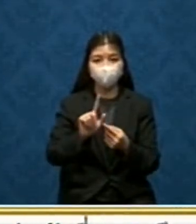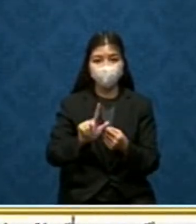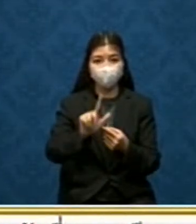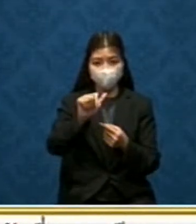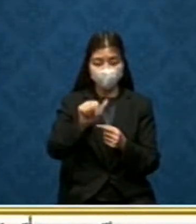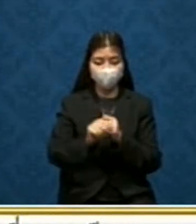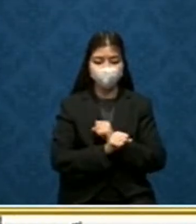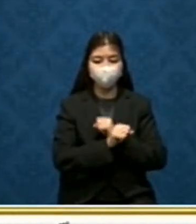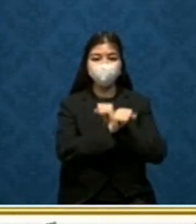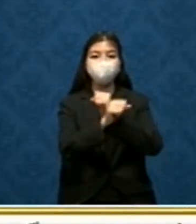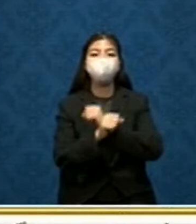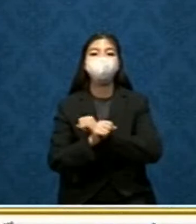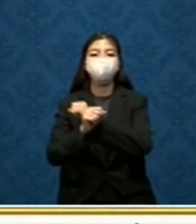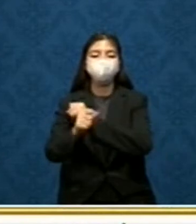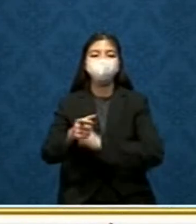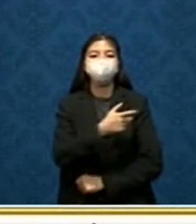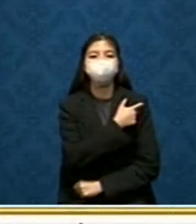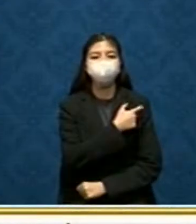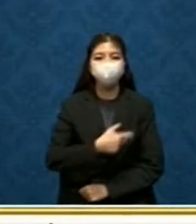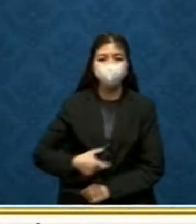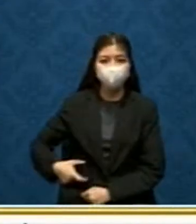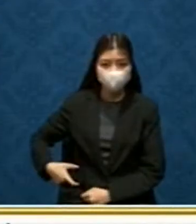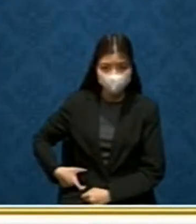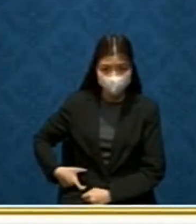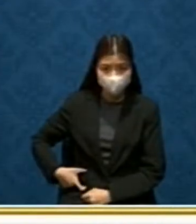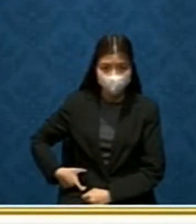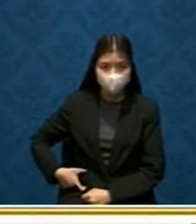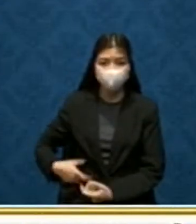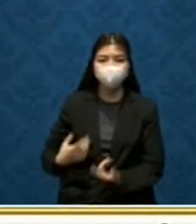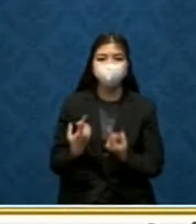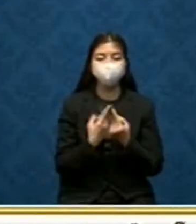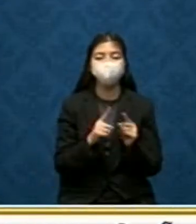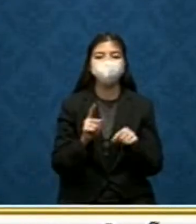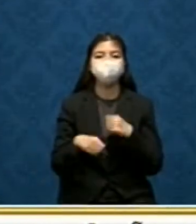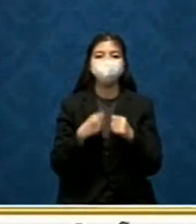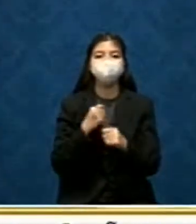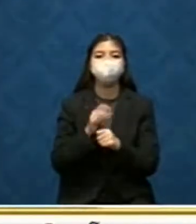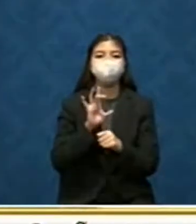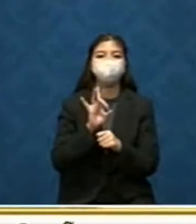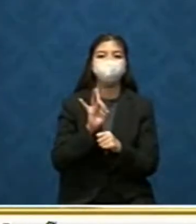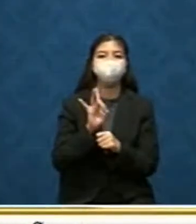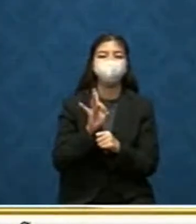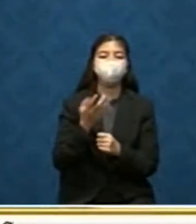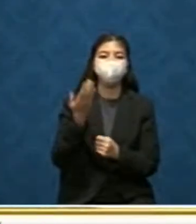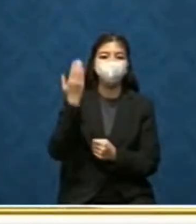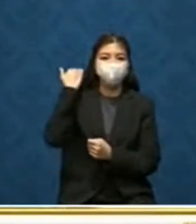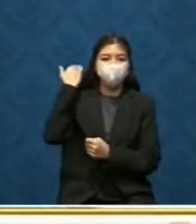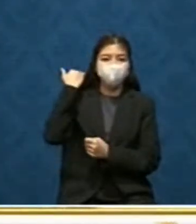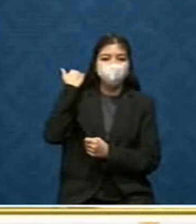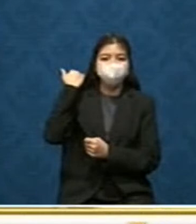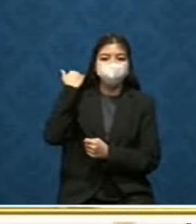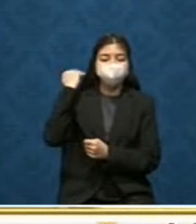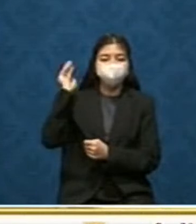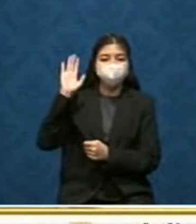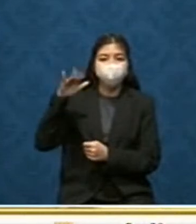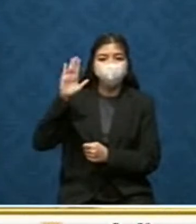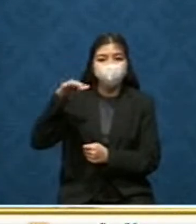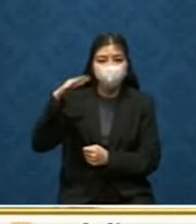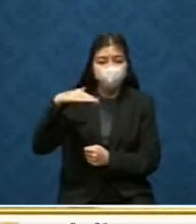ปกป้องเทดทสราบัษังแต่ 8 ปีทผ่านมา meritไม่มียุคไหนที่